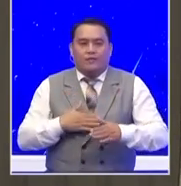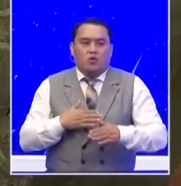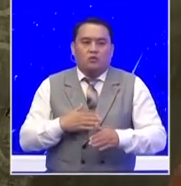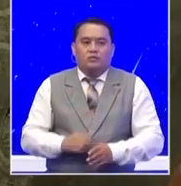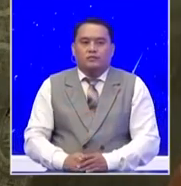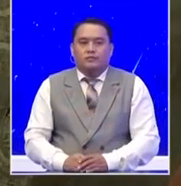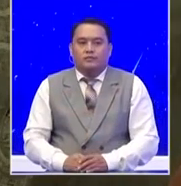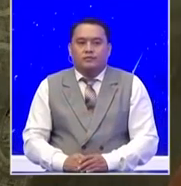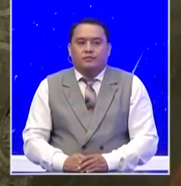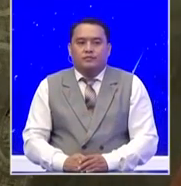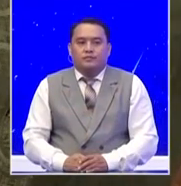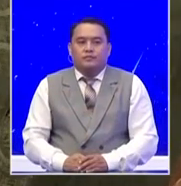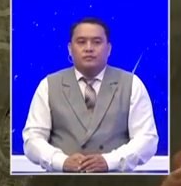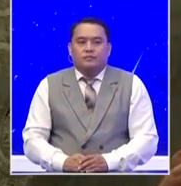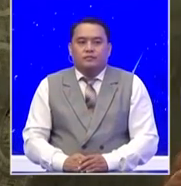газа.